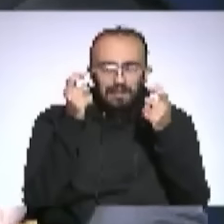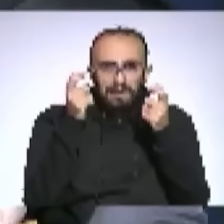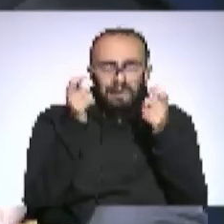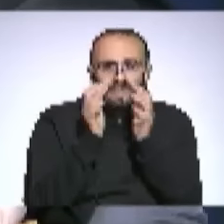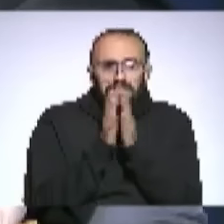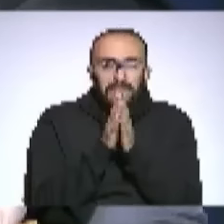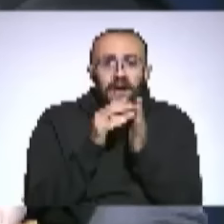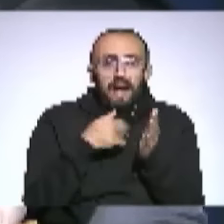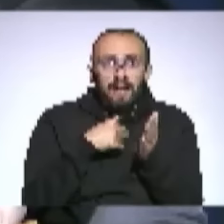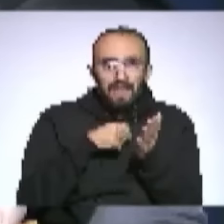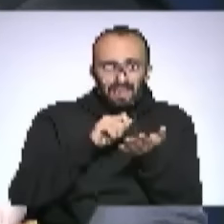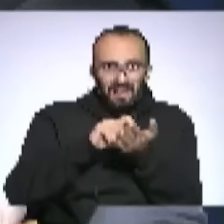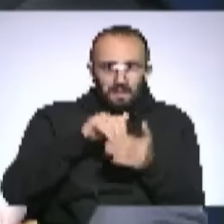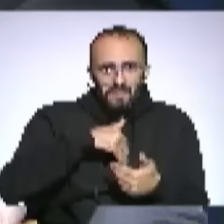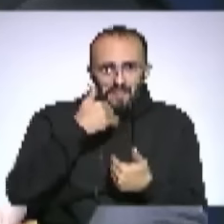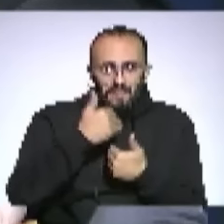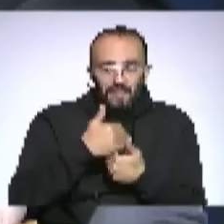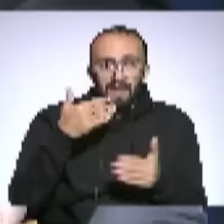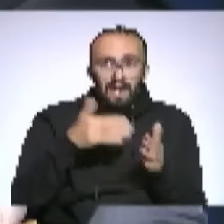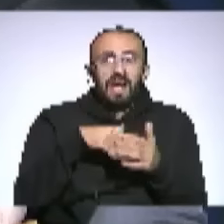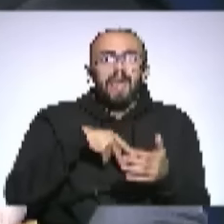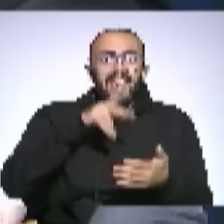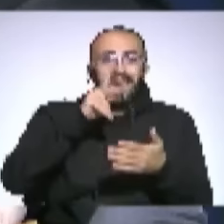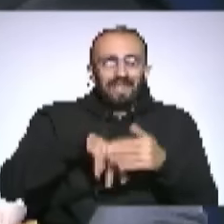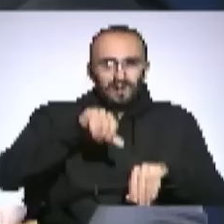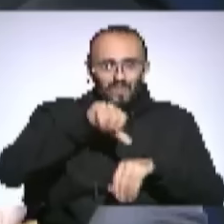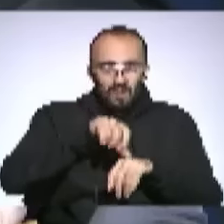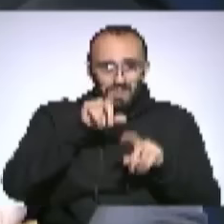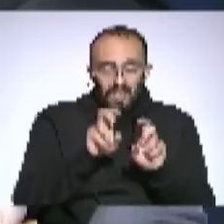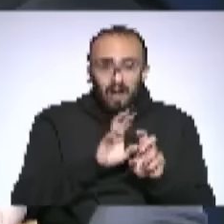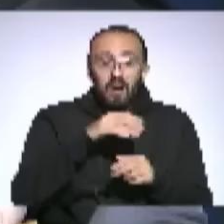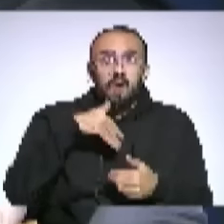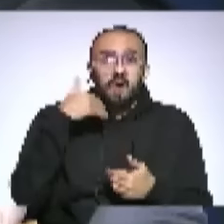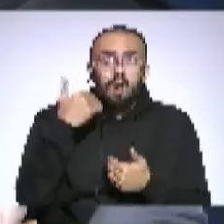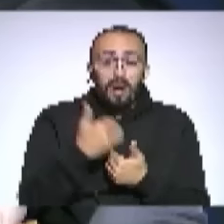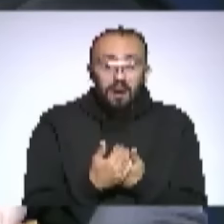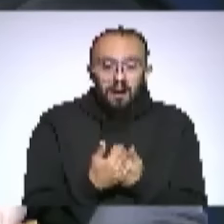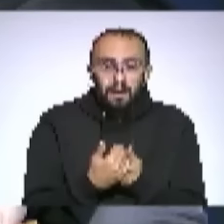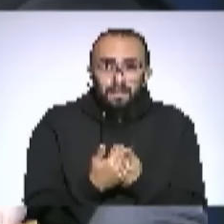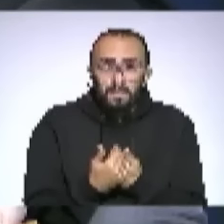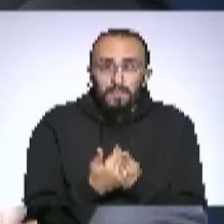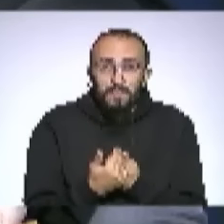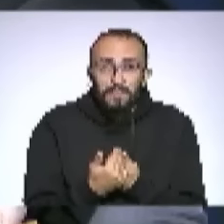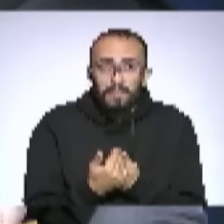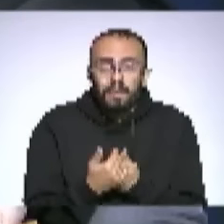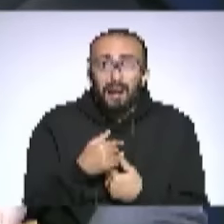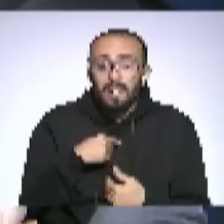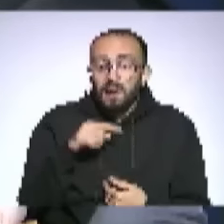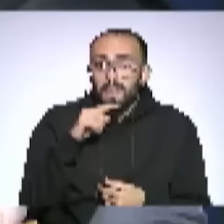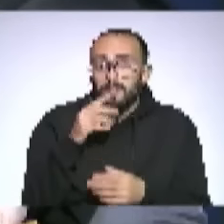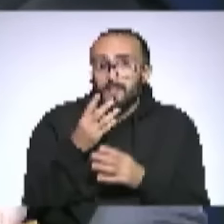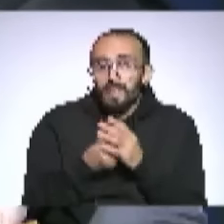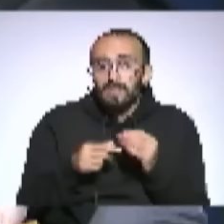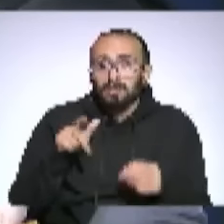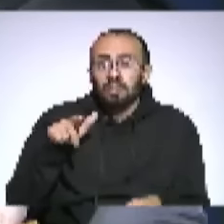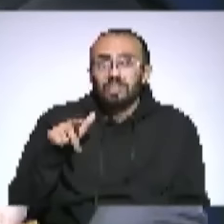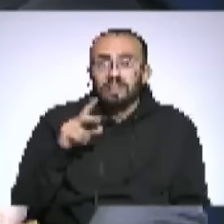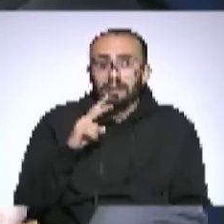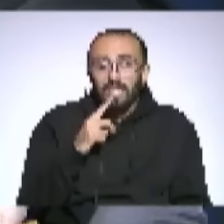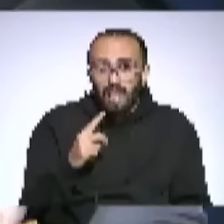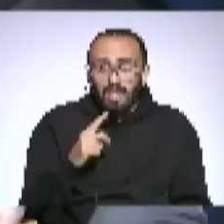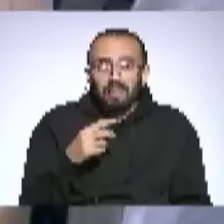رفعت الدعوه و ورحت حضرت الجلسه وكانت هتاخد حكم بس انا اتنازلت لسبب ان انا معايا بنت عندها 16 سنه وابني عنده